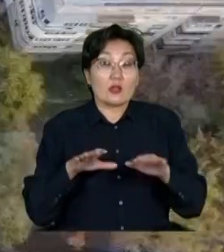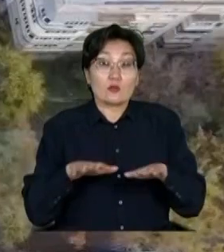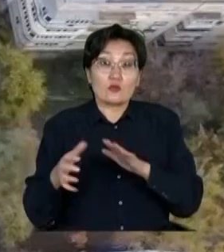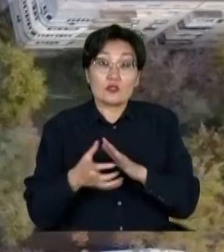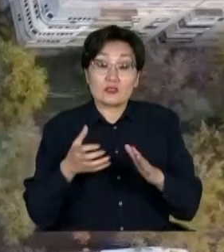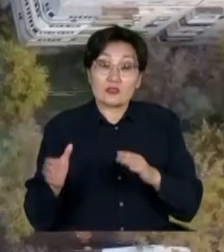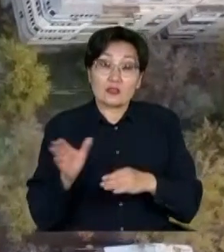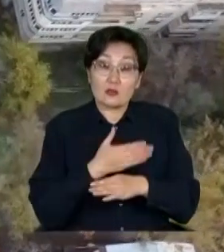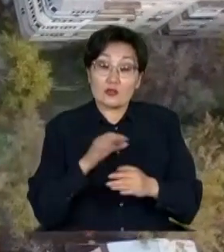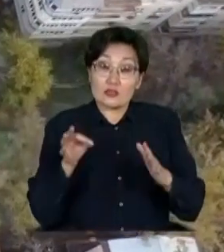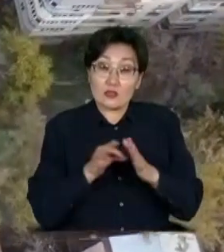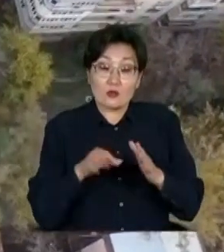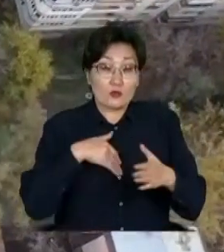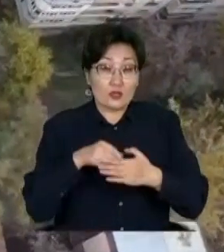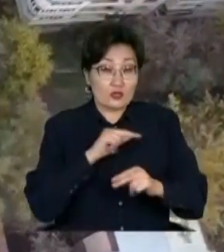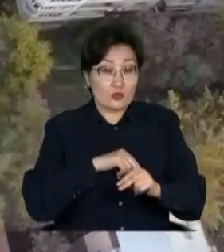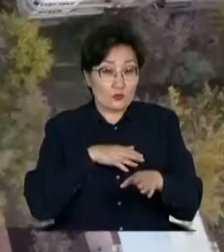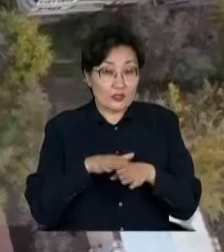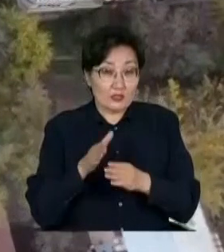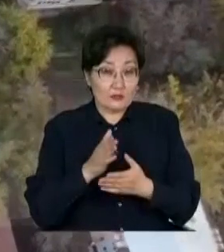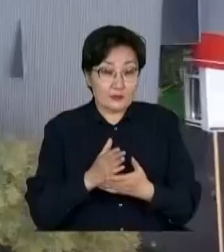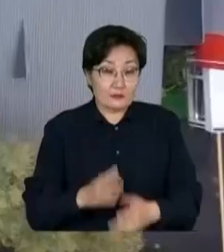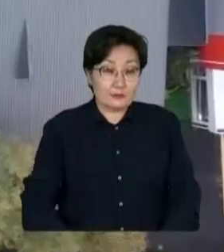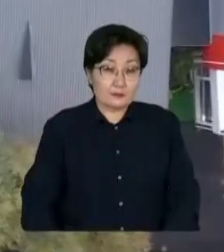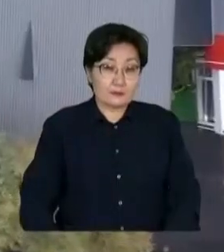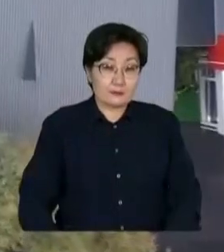тапшылығын жою мақсатында қарқынды жұмыс атқарылып